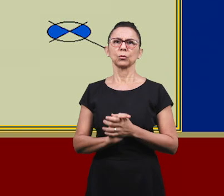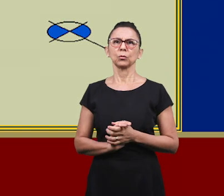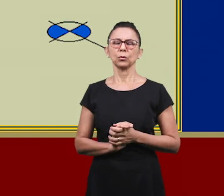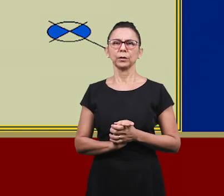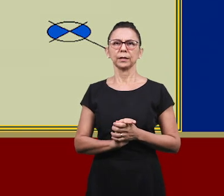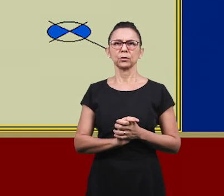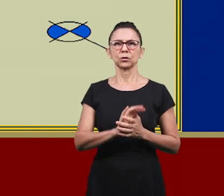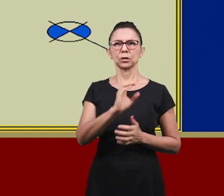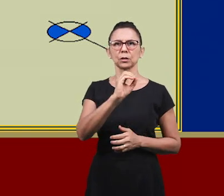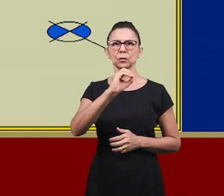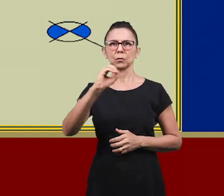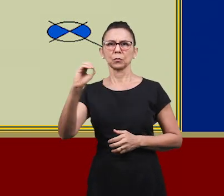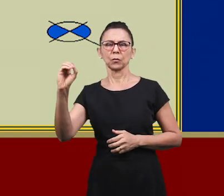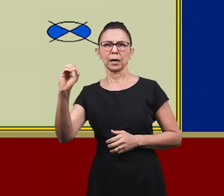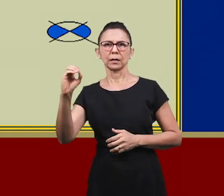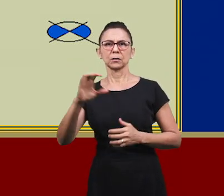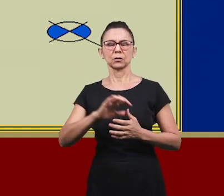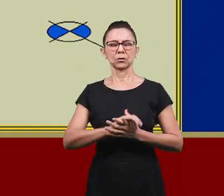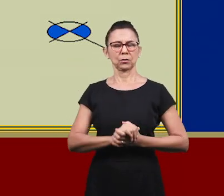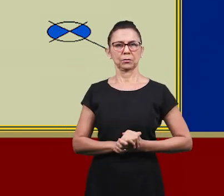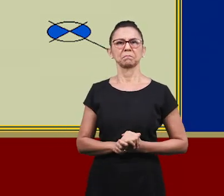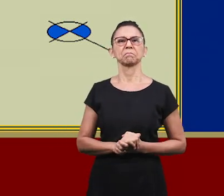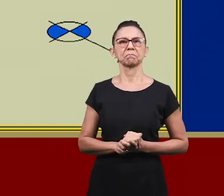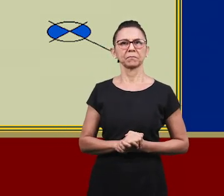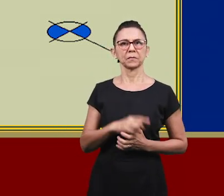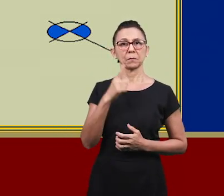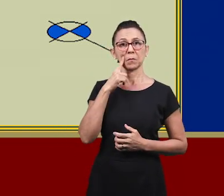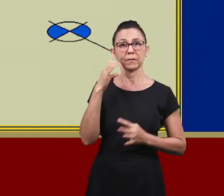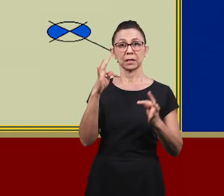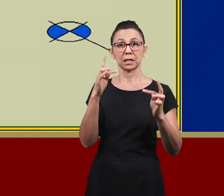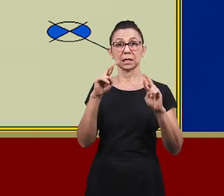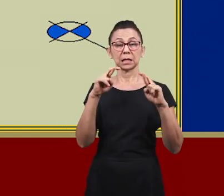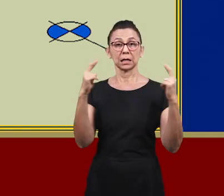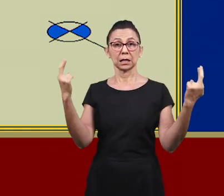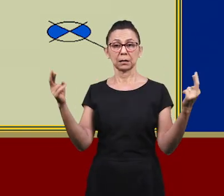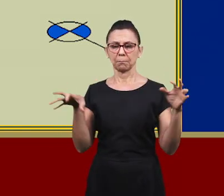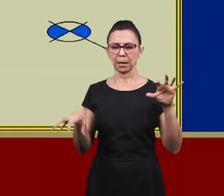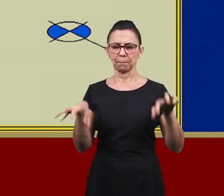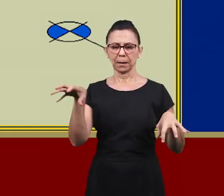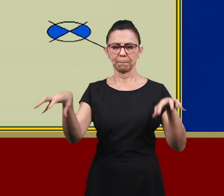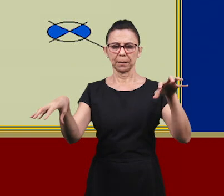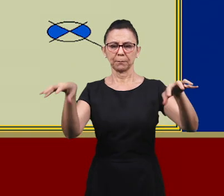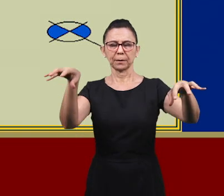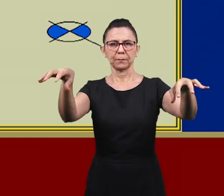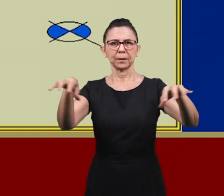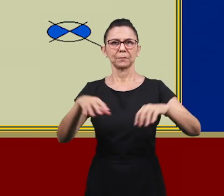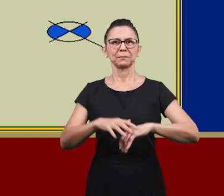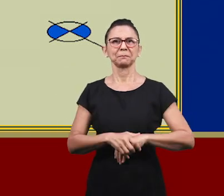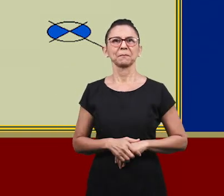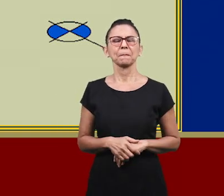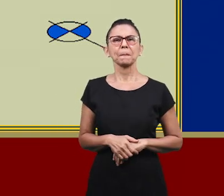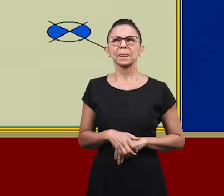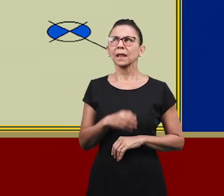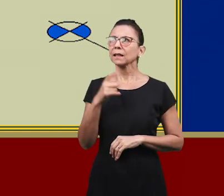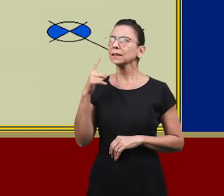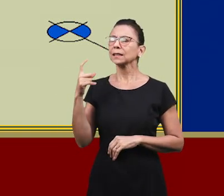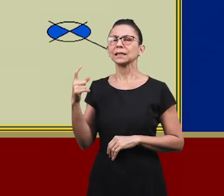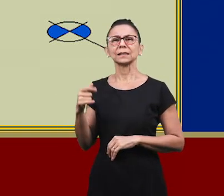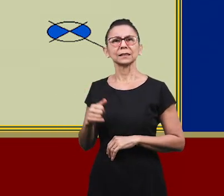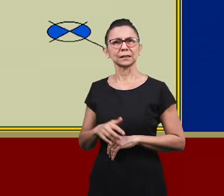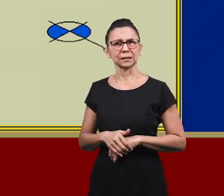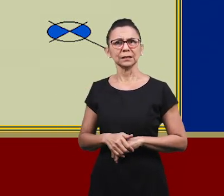à l'est, 3 à l'ouest. Il est intéressant, Daniel et tous, que les